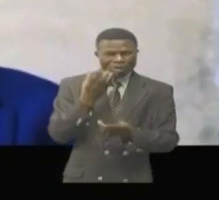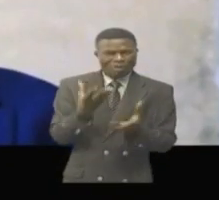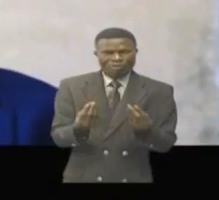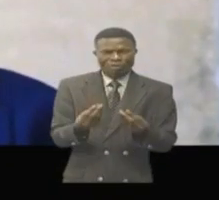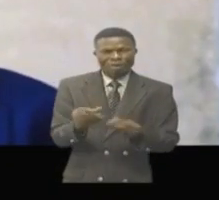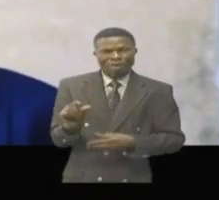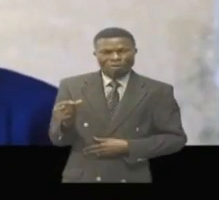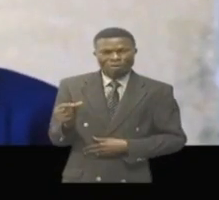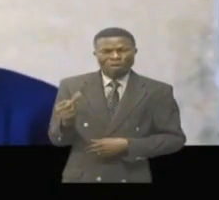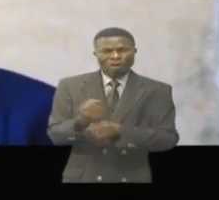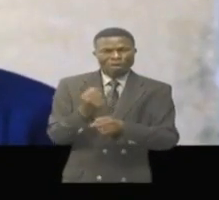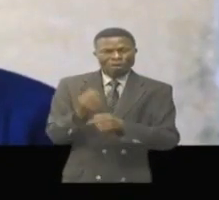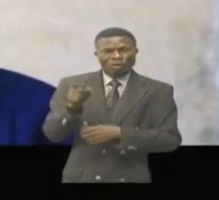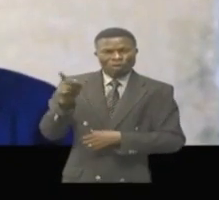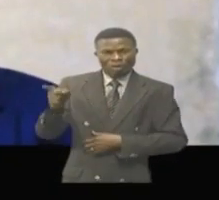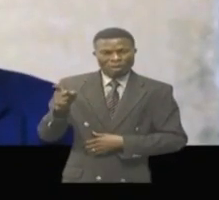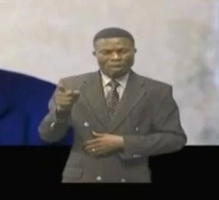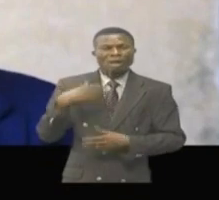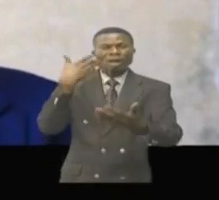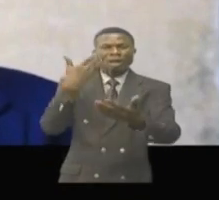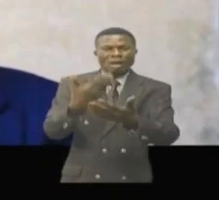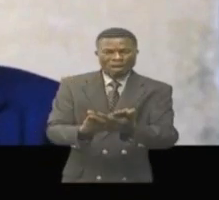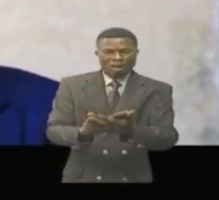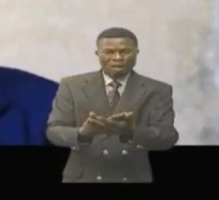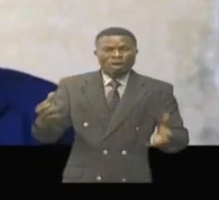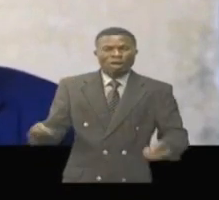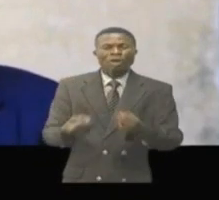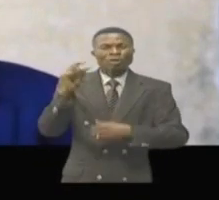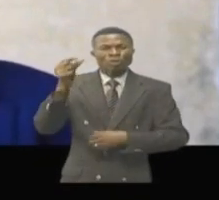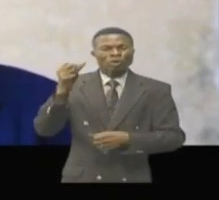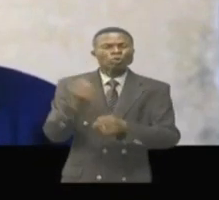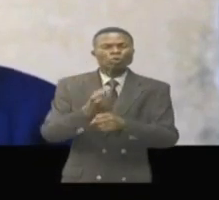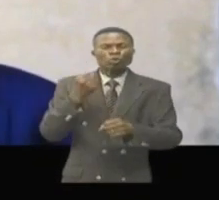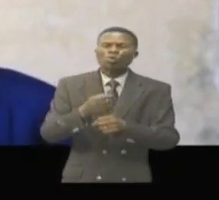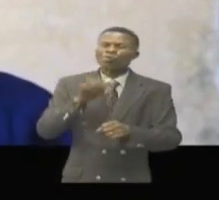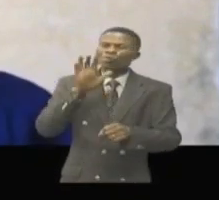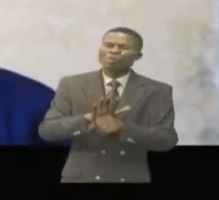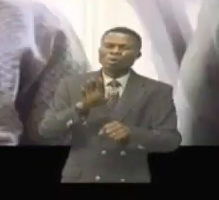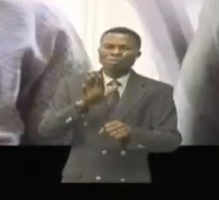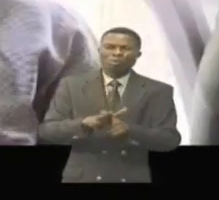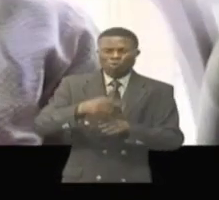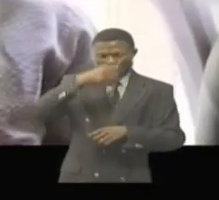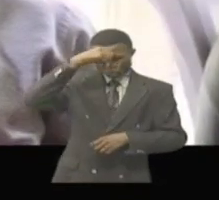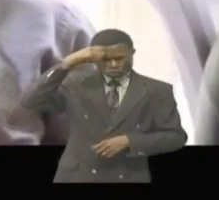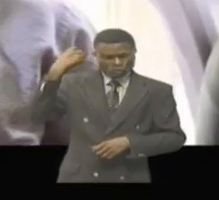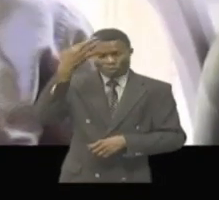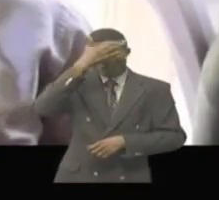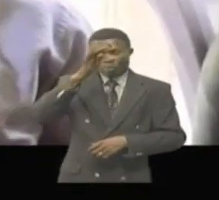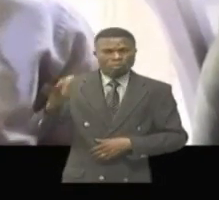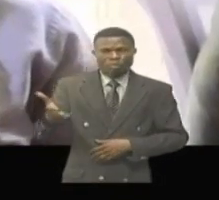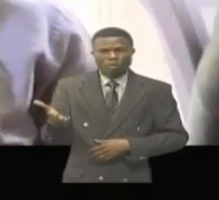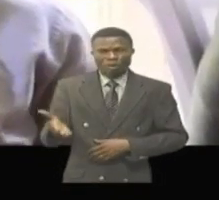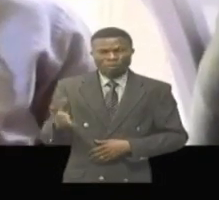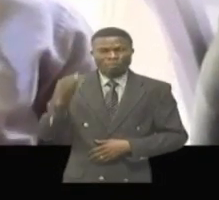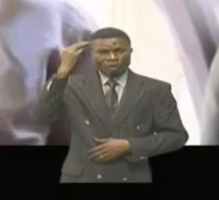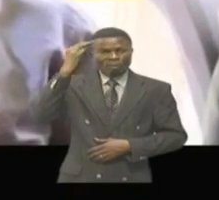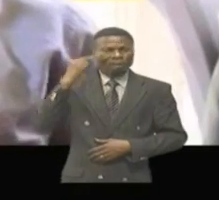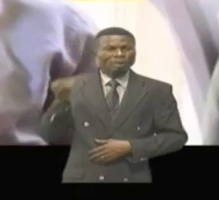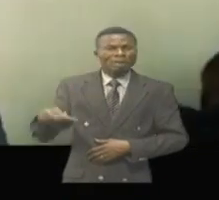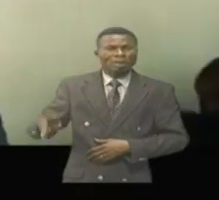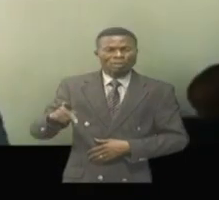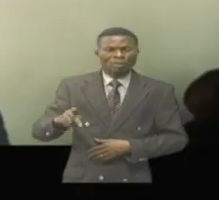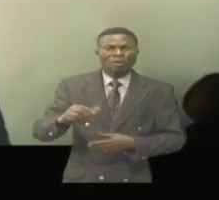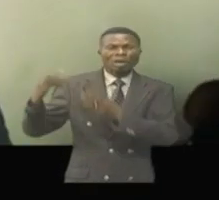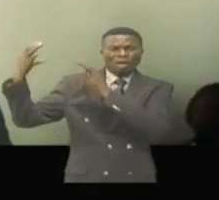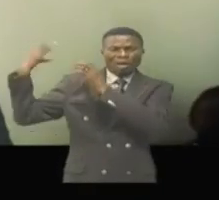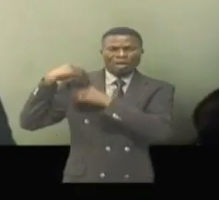à Kabandamou-Sefou, pour arriver à avoir de l'or, des fois nous travaillons beaucoup et en vain. En tant que ministre provincial en charge des mines,